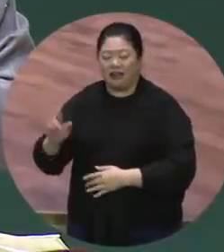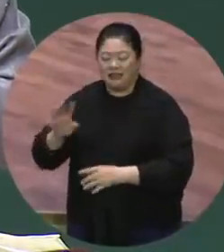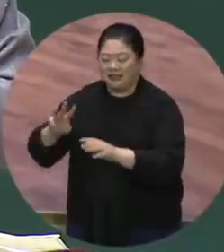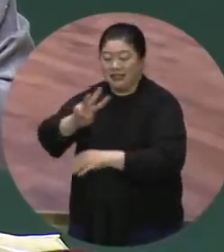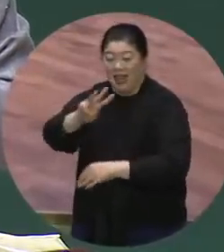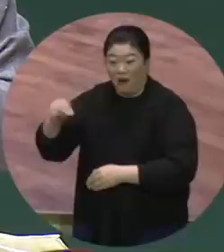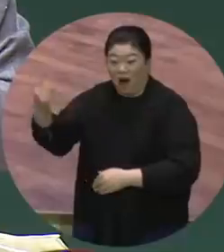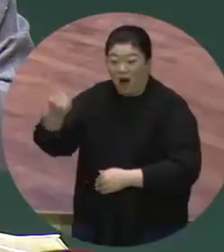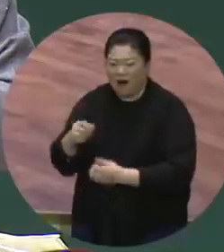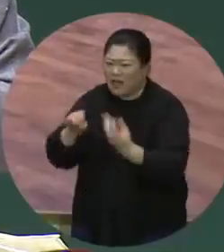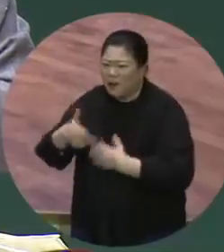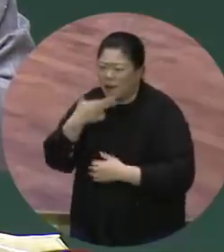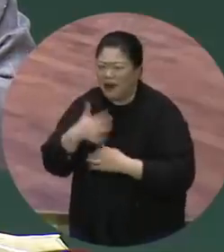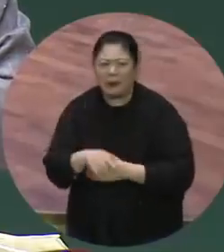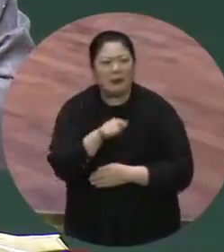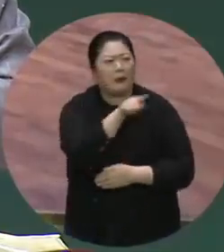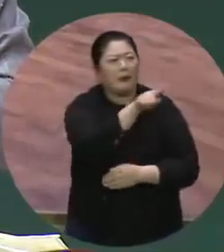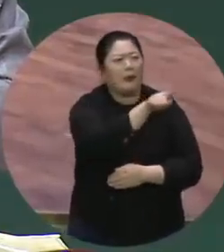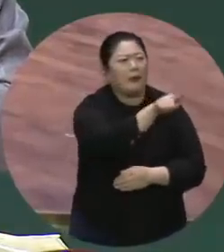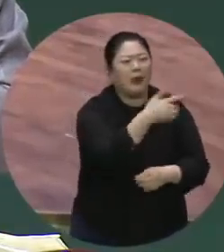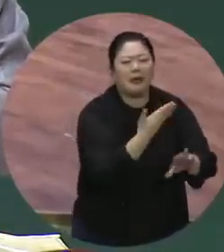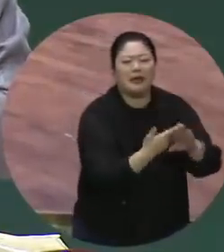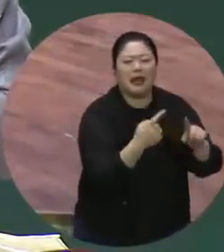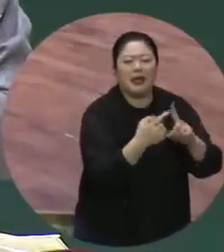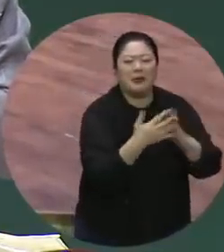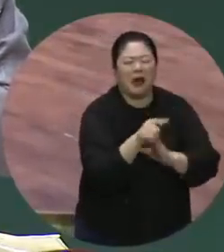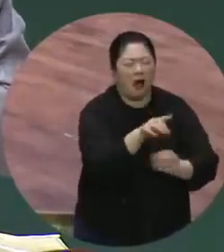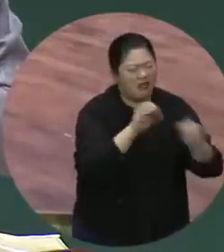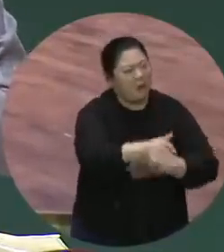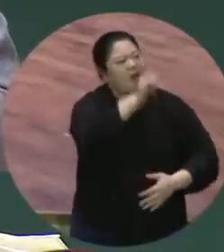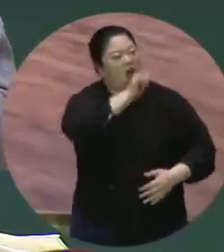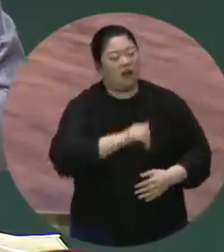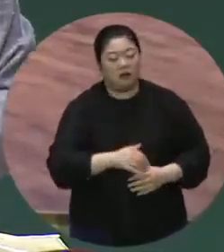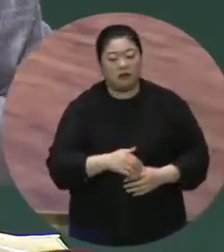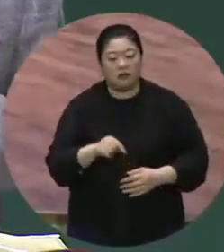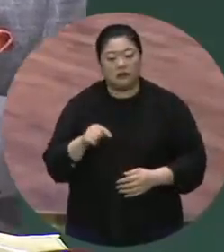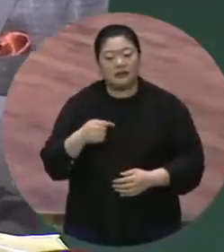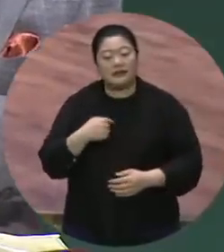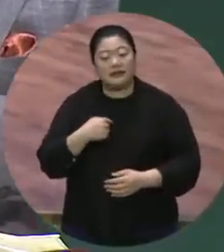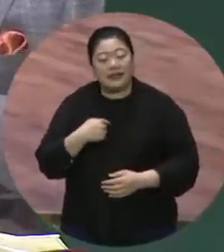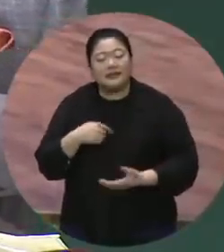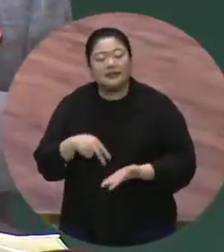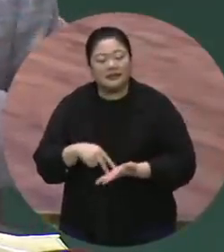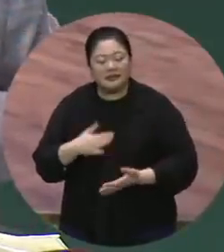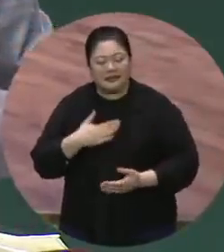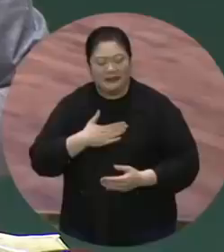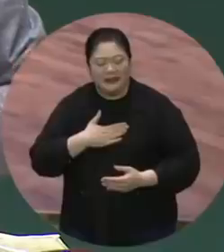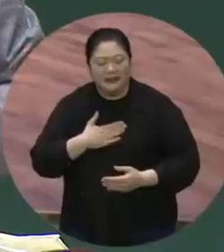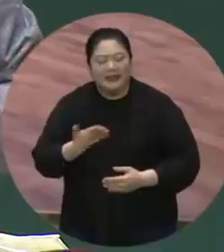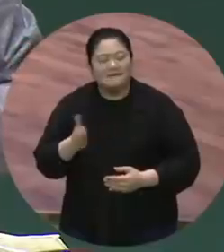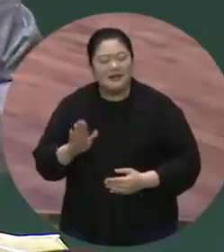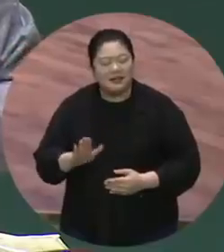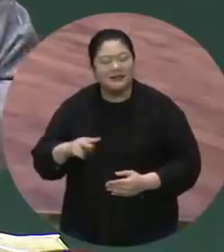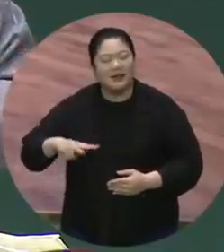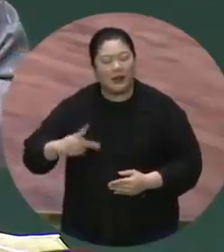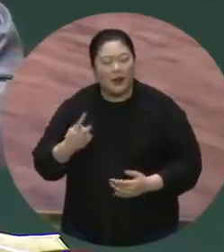섭섭하지만은, 그래도 은혜 받았다니 감사해야지. 또한 기뻐하고 기뻐하리라.